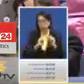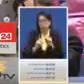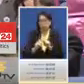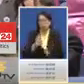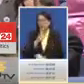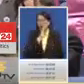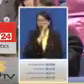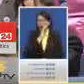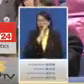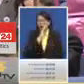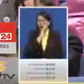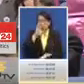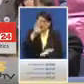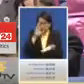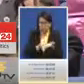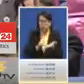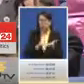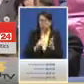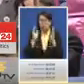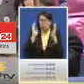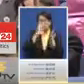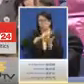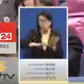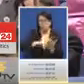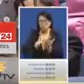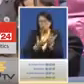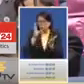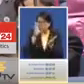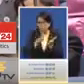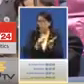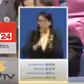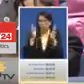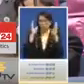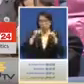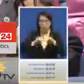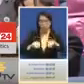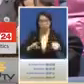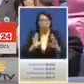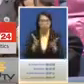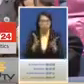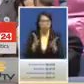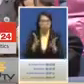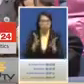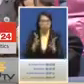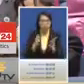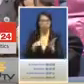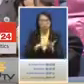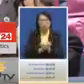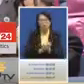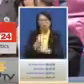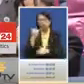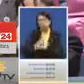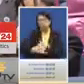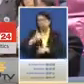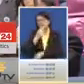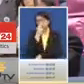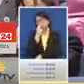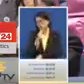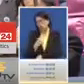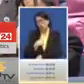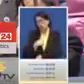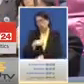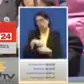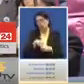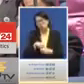ย้ำในนโยบายไม่เน้นย้ำในหลักปฏิบัติของรัฐบาลต่างชาติเขาก็จะมองว่าเราจะ